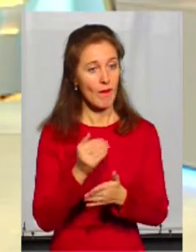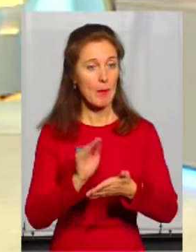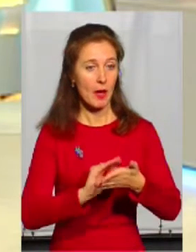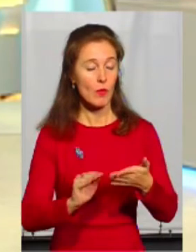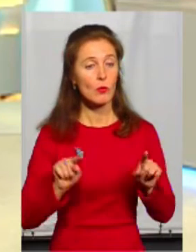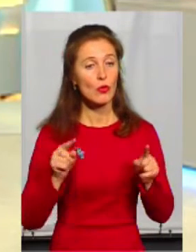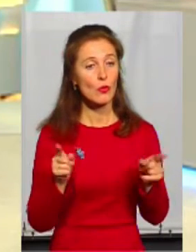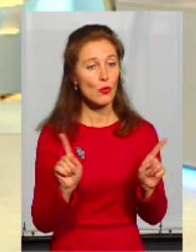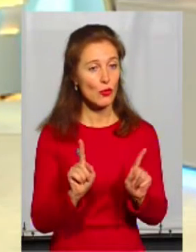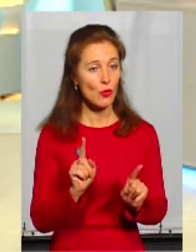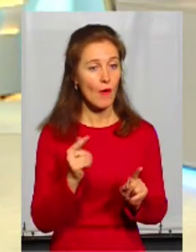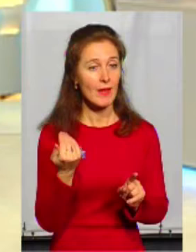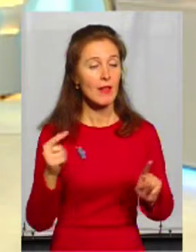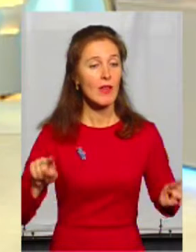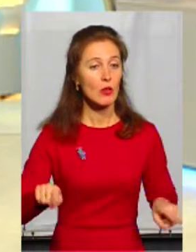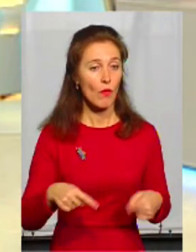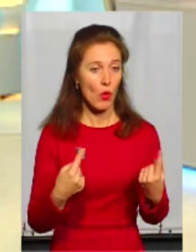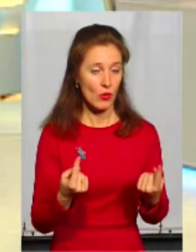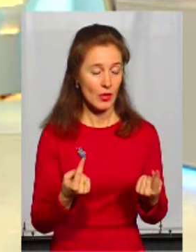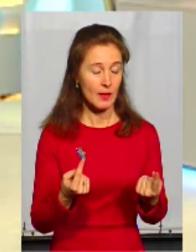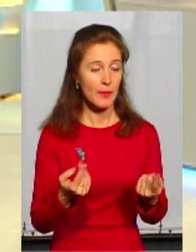тому що він відтворює власне